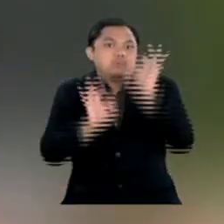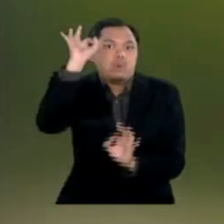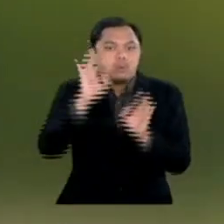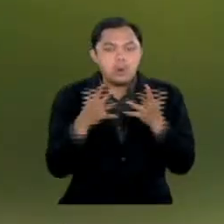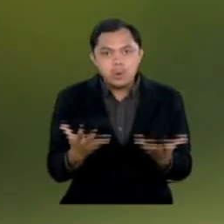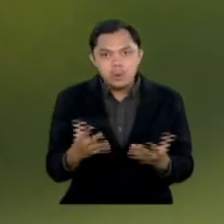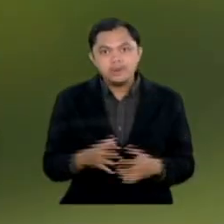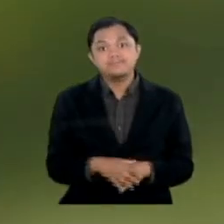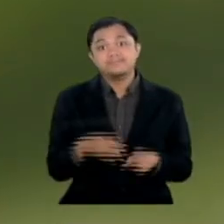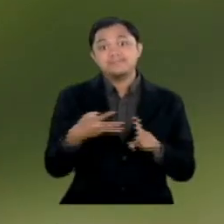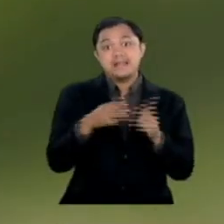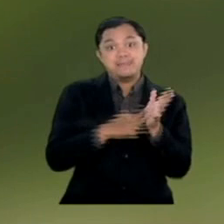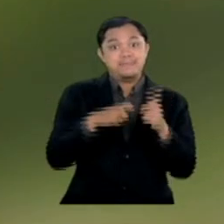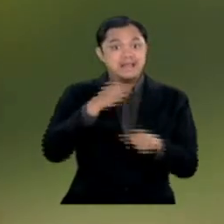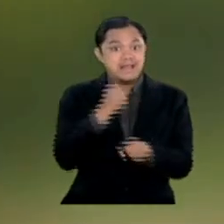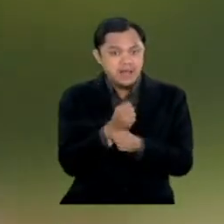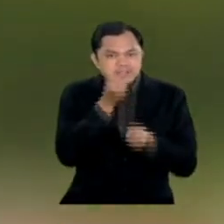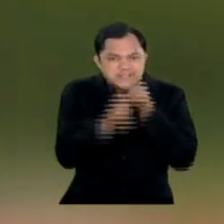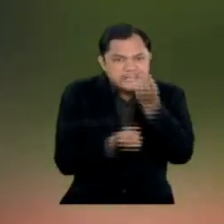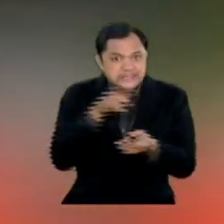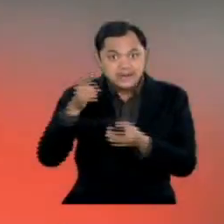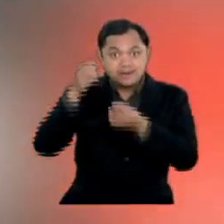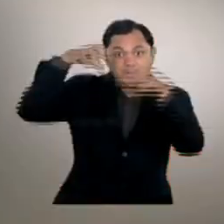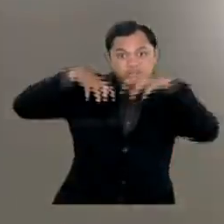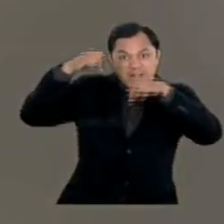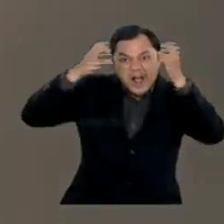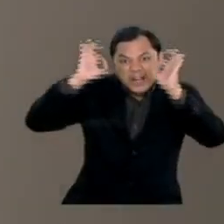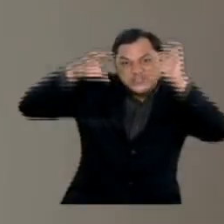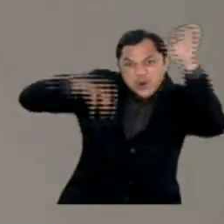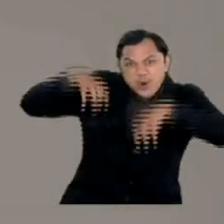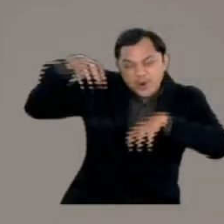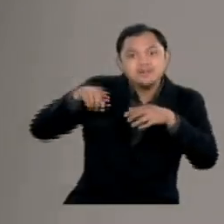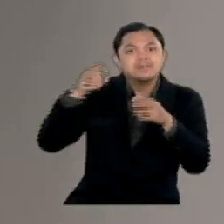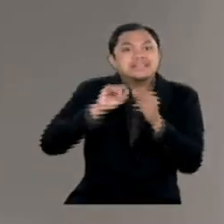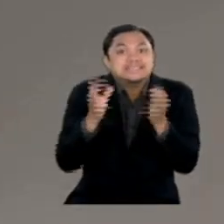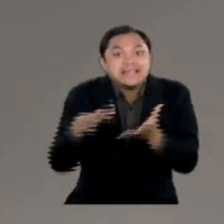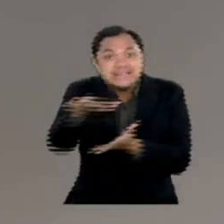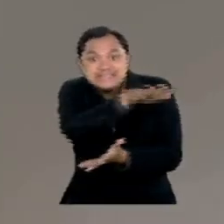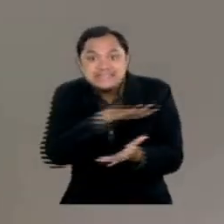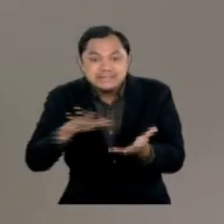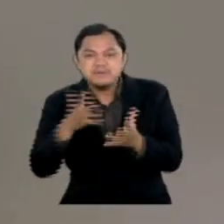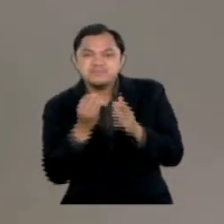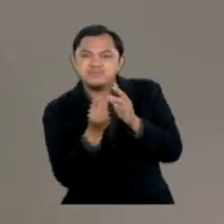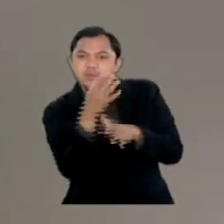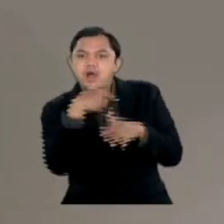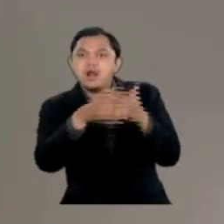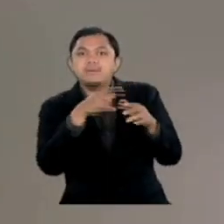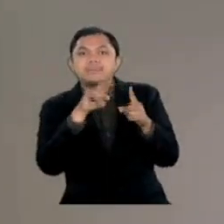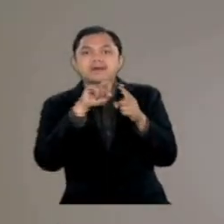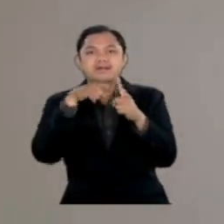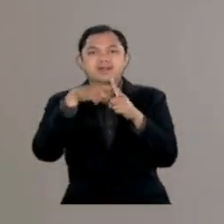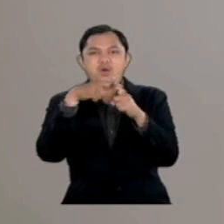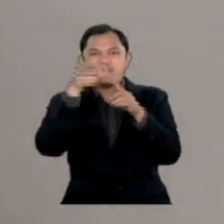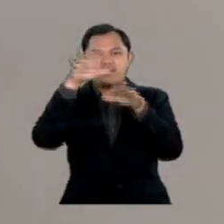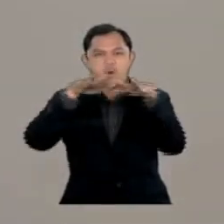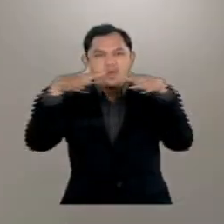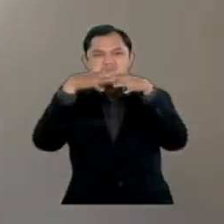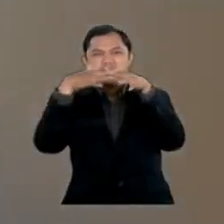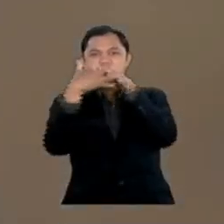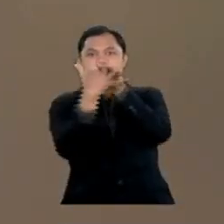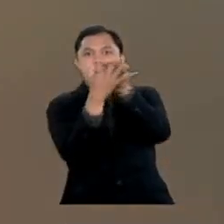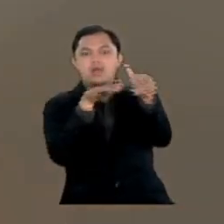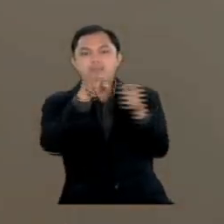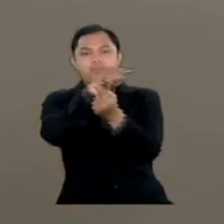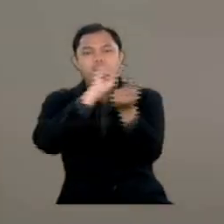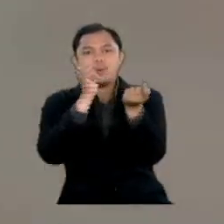BMKG menjelaskan bahwa fenomena hujan es di Jakarta dan sekitarnya ini disebabkan oleh adanya pertumbuhan awan cumulonimbus. Terkait dengan fenomena